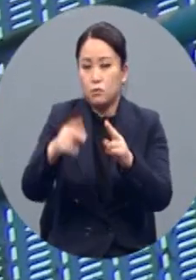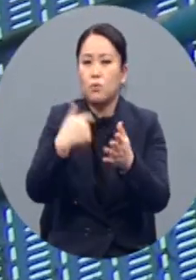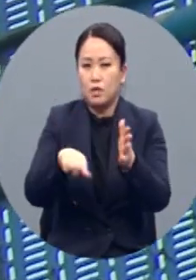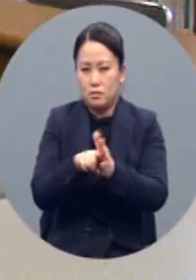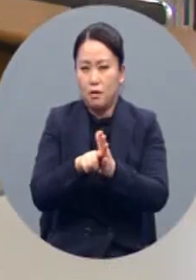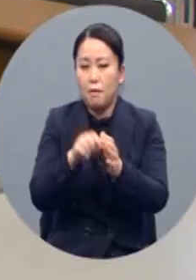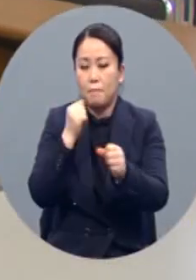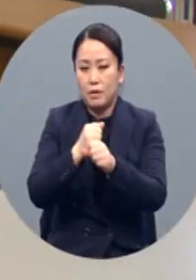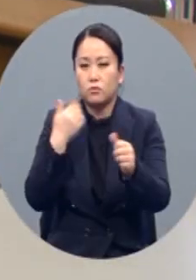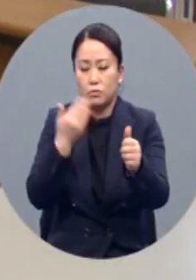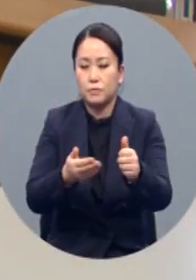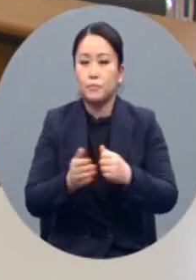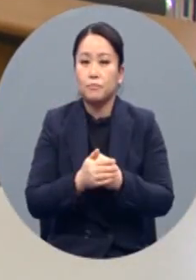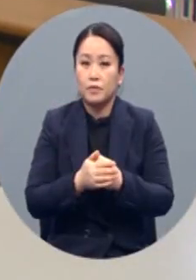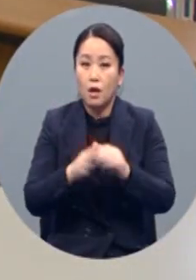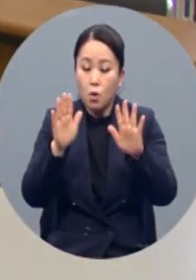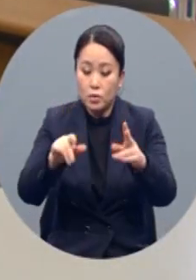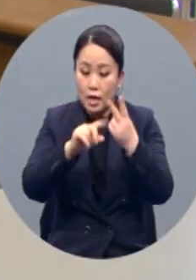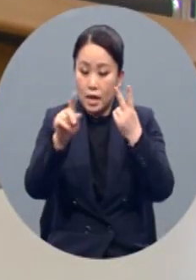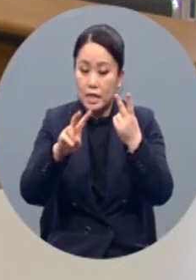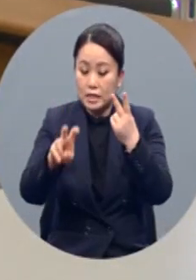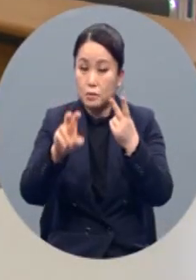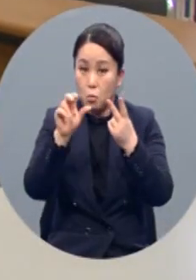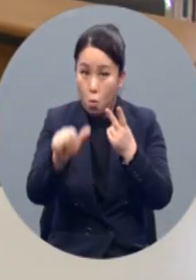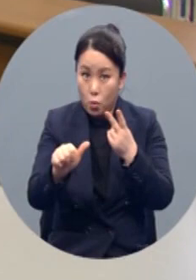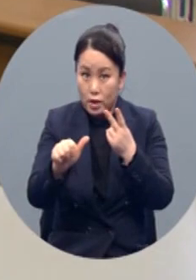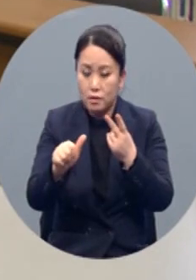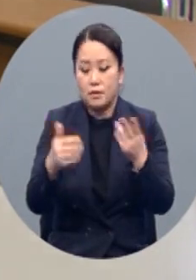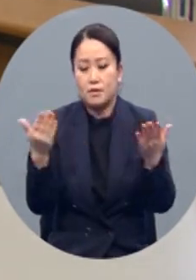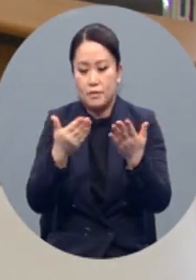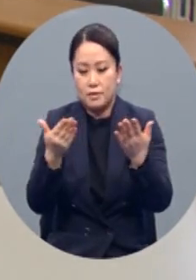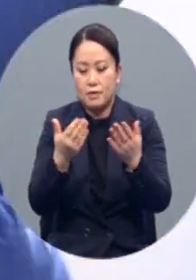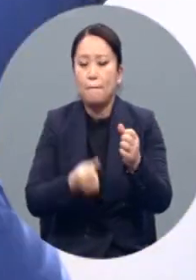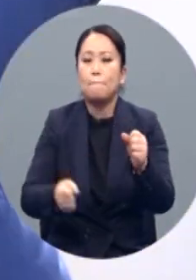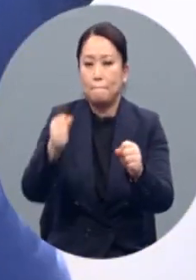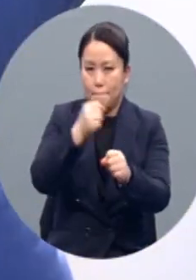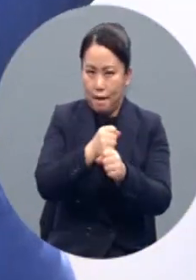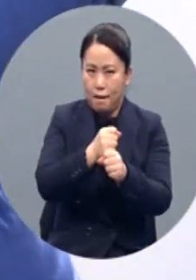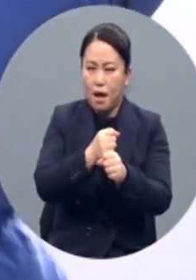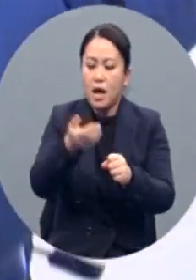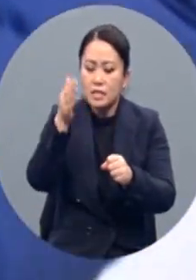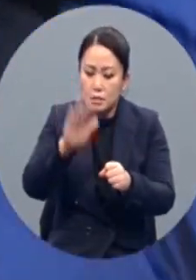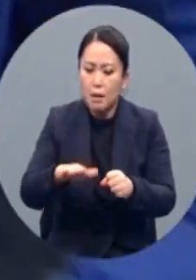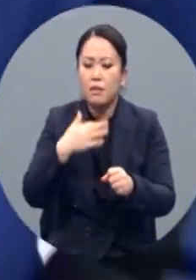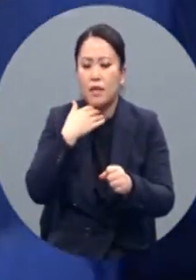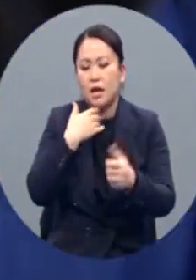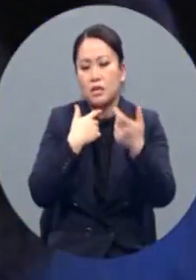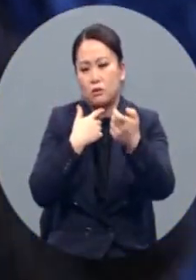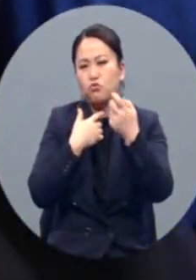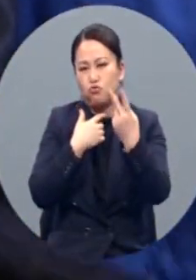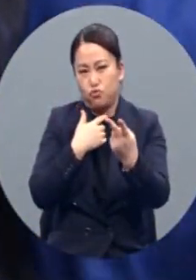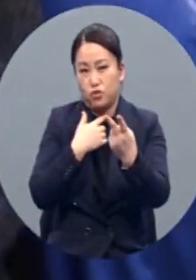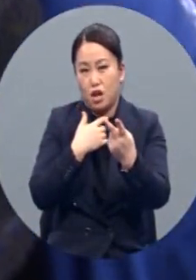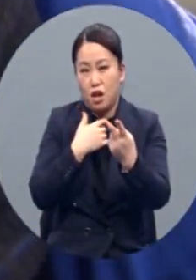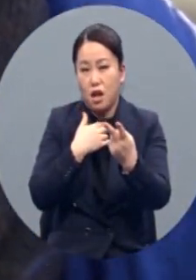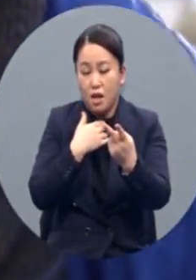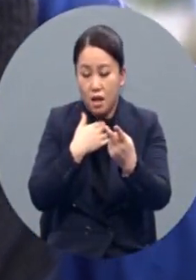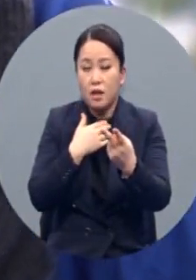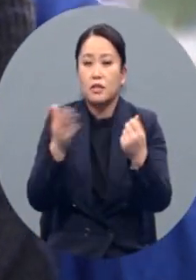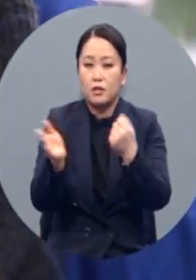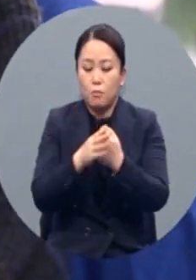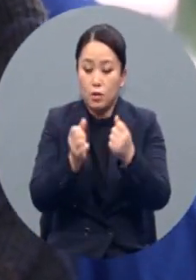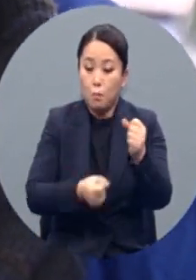씨는 오는 25일 꿈에 그리던 일터로 되돌아갑니다 다만 올해 나이 예순 투산 청년 나의 가지나